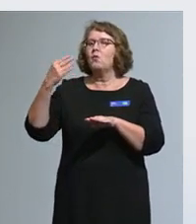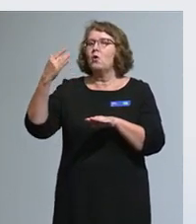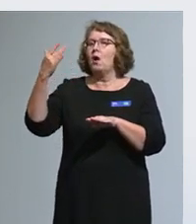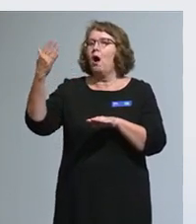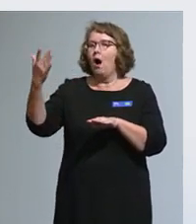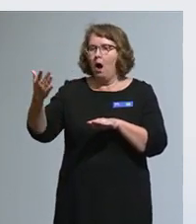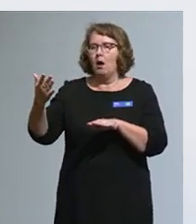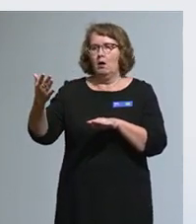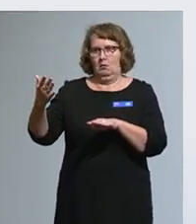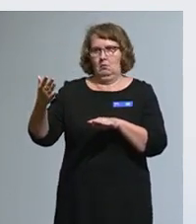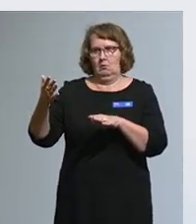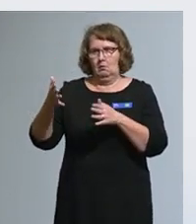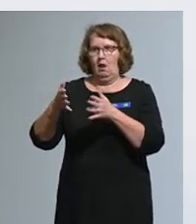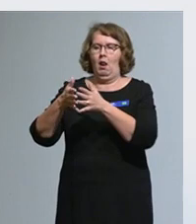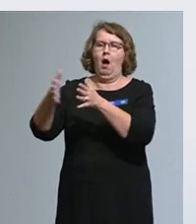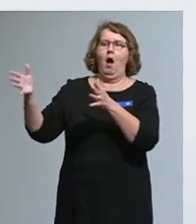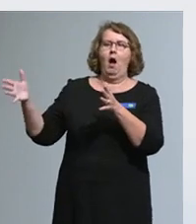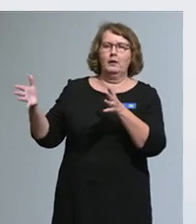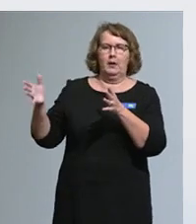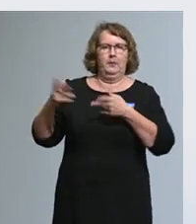käytössä oleva yhtenäinen malli.